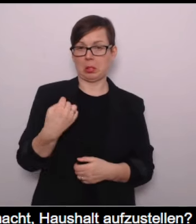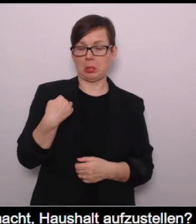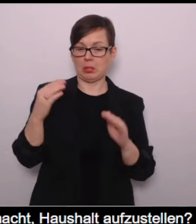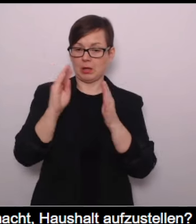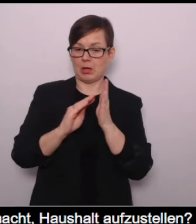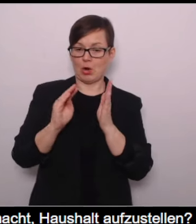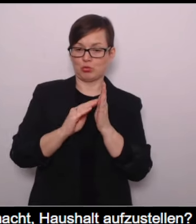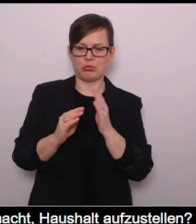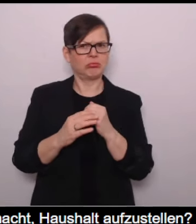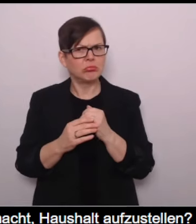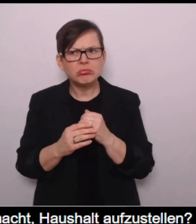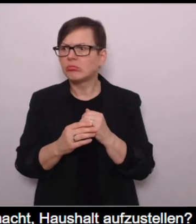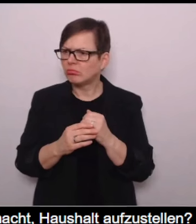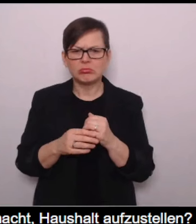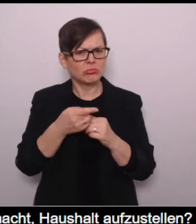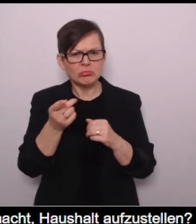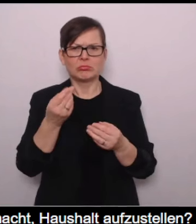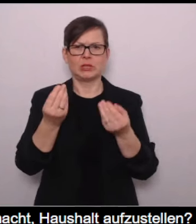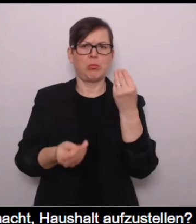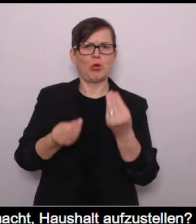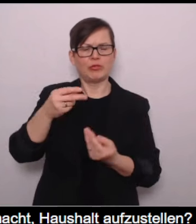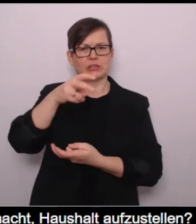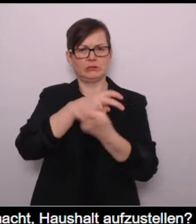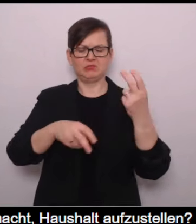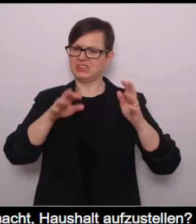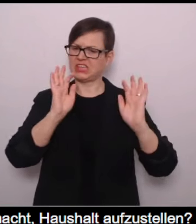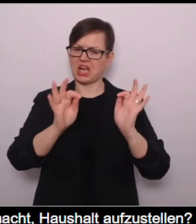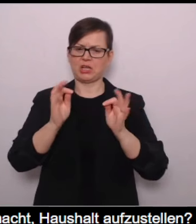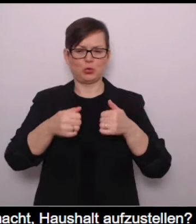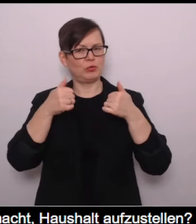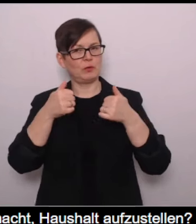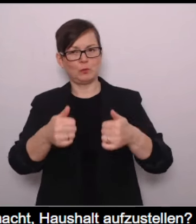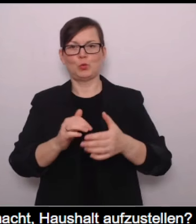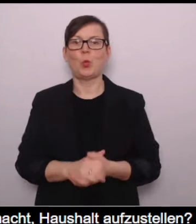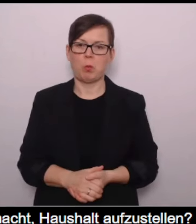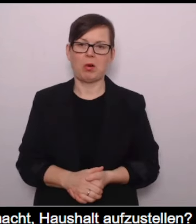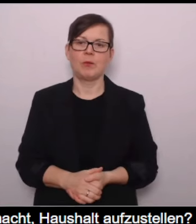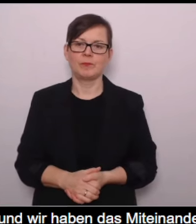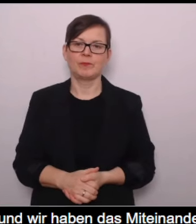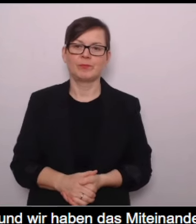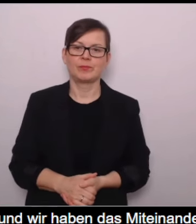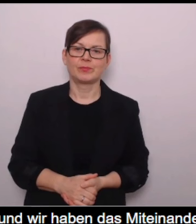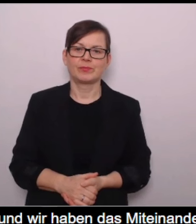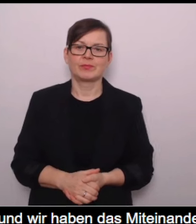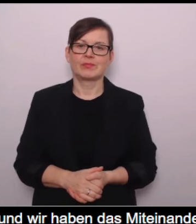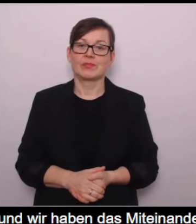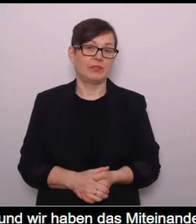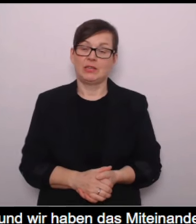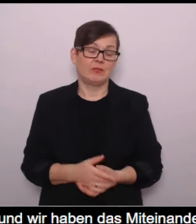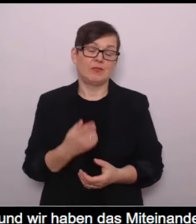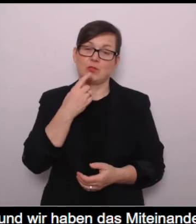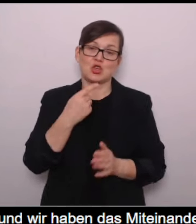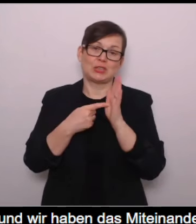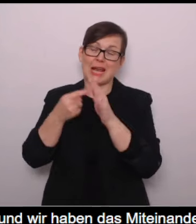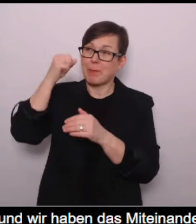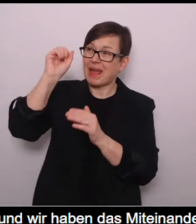Und dann muss ich das halt ein Stück zusammenruckeln. Das war aber diesmal, fand ich, angesichts der Herausforderung echt professionell und echt